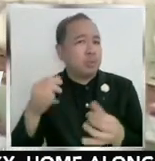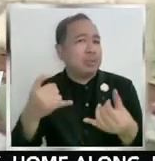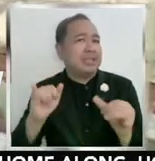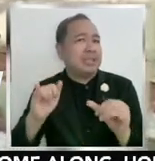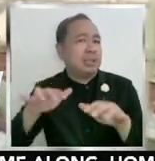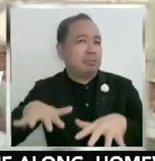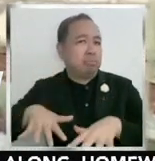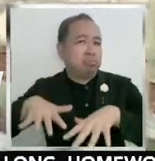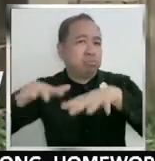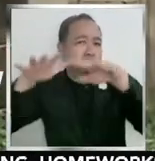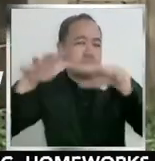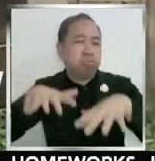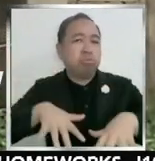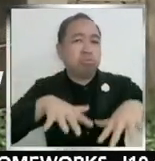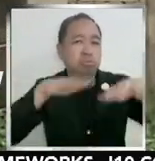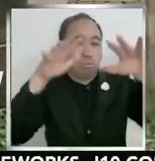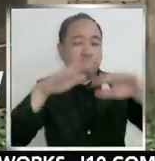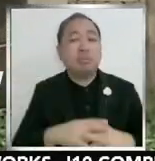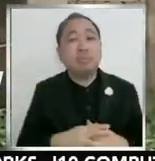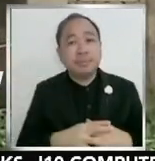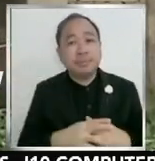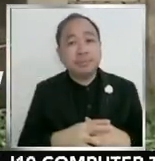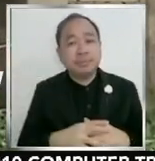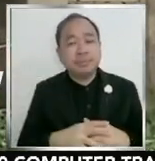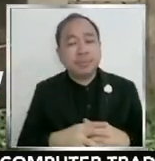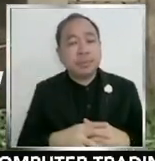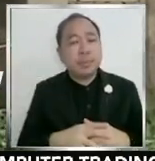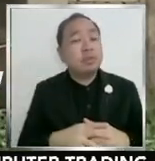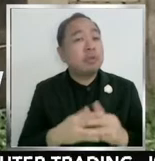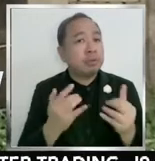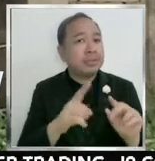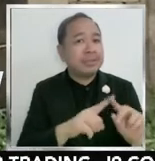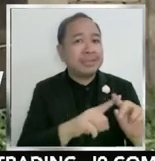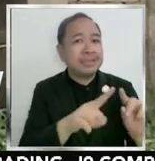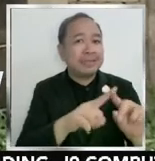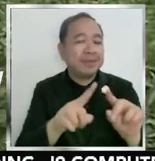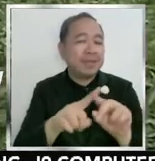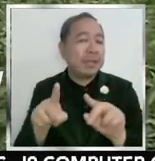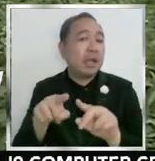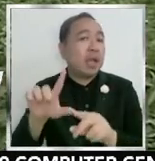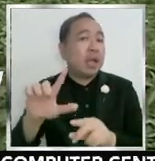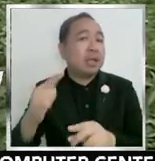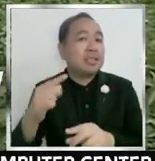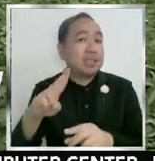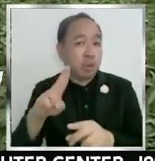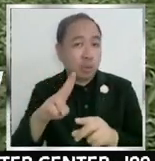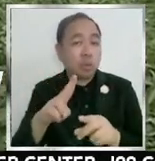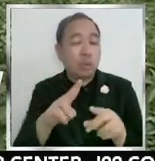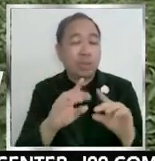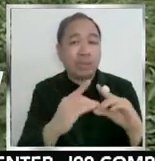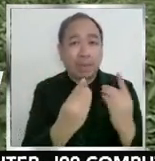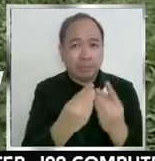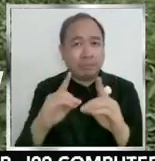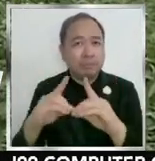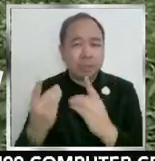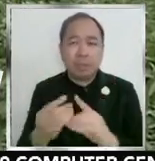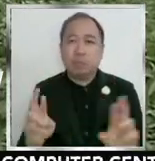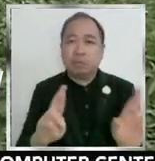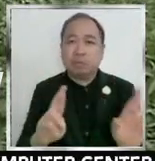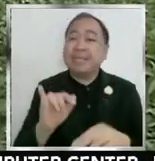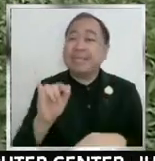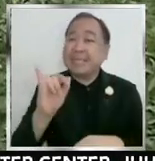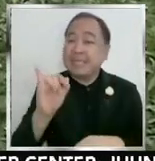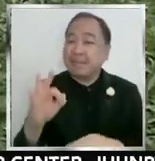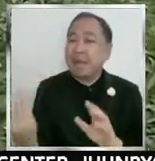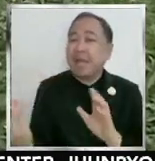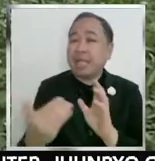Bulacan PDRRMO. Nakaantabay na raw ang iba't ibang sangay ng lokal na pamahalaan sakaling muling manalasa ang habagat.